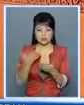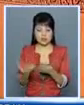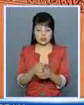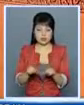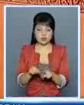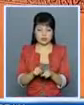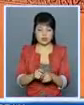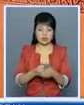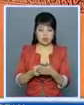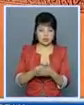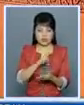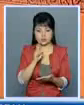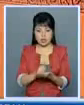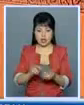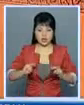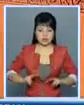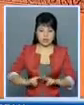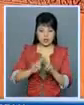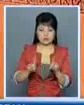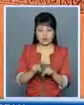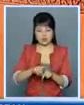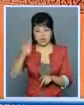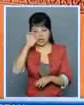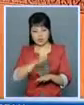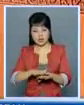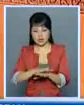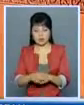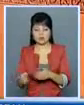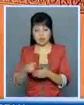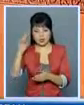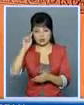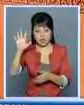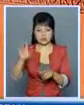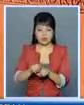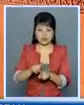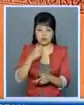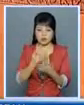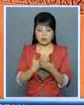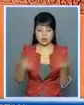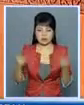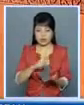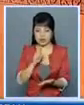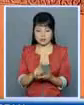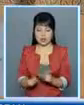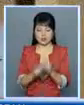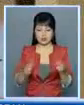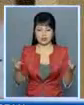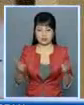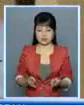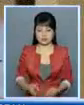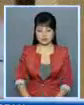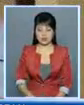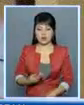жетіп, елімізді әлемге танытып, қазақ ұлты кім екенін, қазақ жұрты кім екенін әлемге паш ету деп білемін.